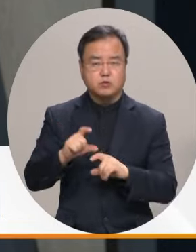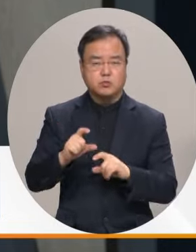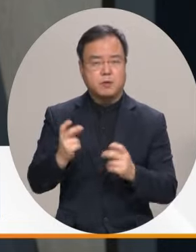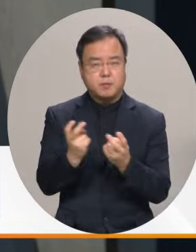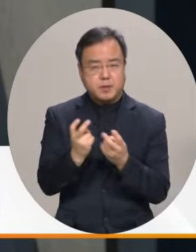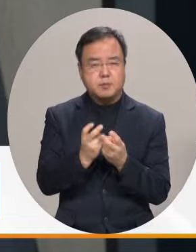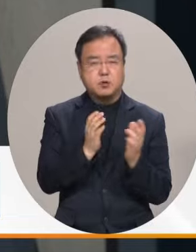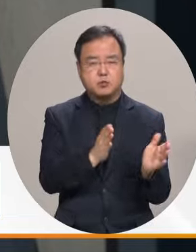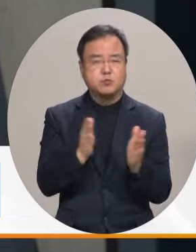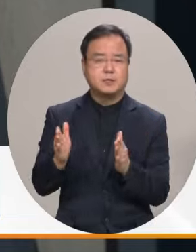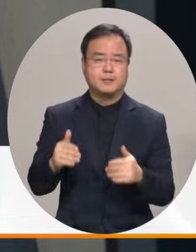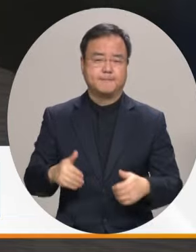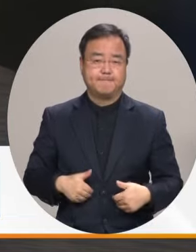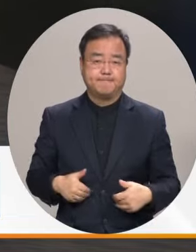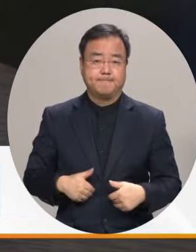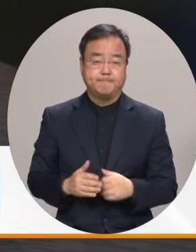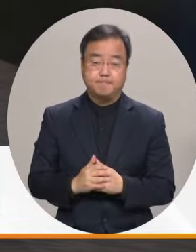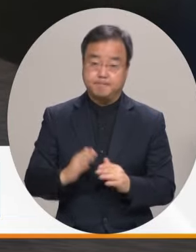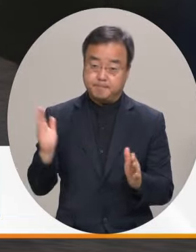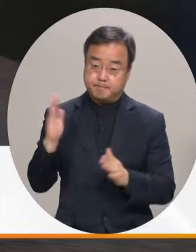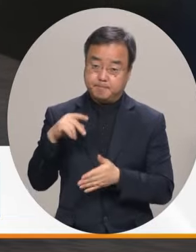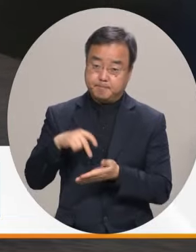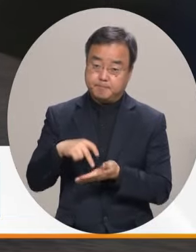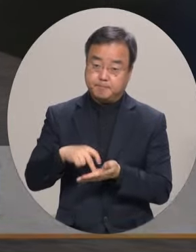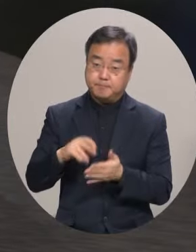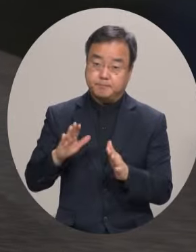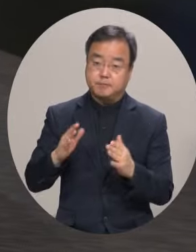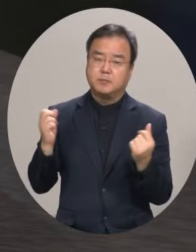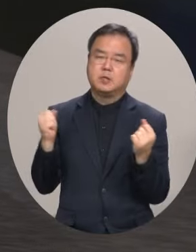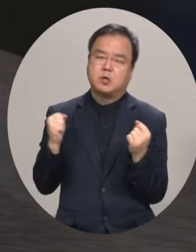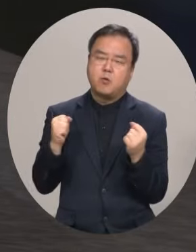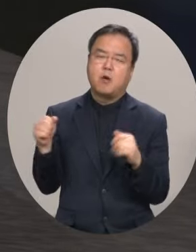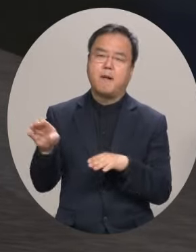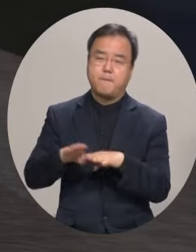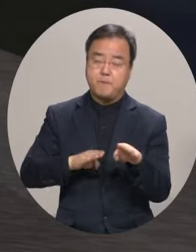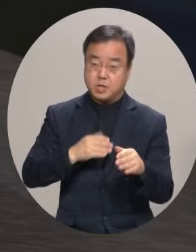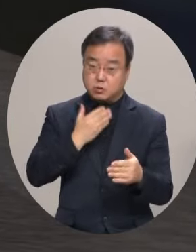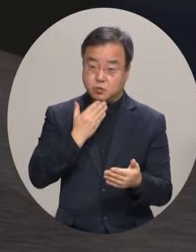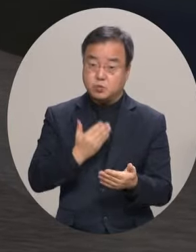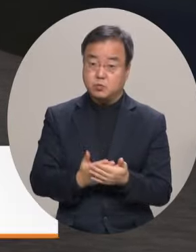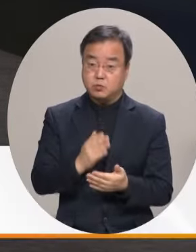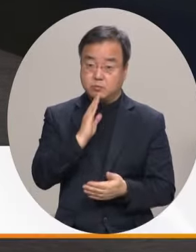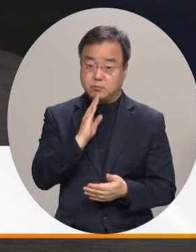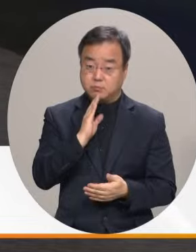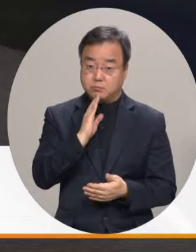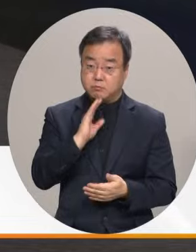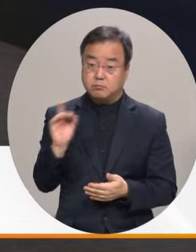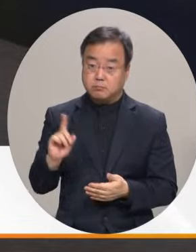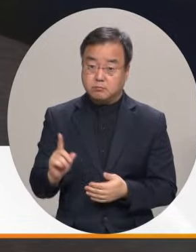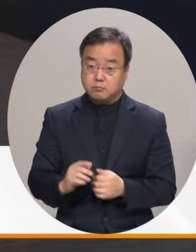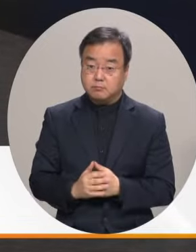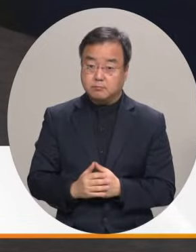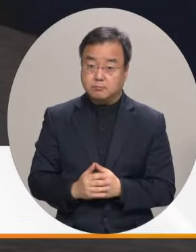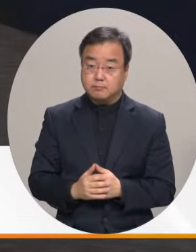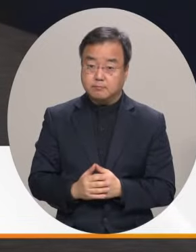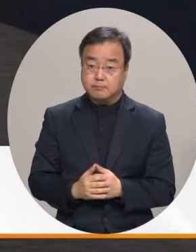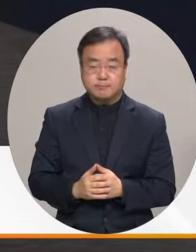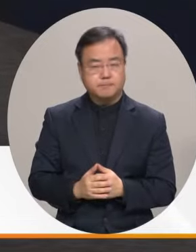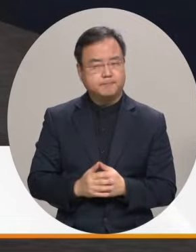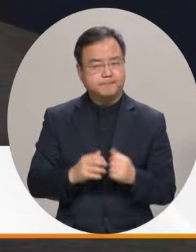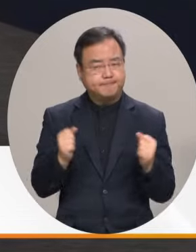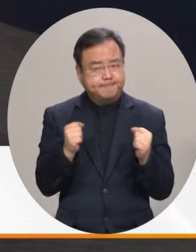같습니다 예이 수험생들 입장에서는 이번 겨울방학이 또 상당히 중요할 것 같은데 어떻게 보내면 좋을까요